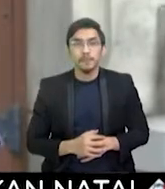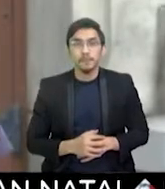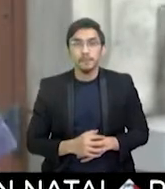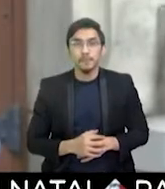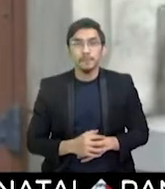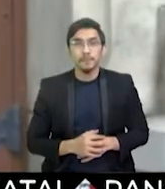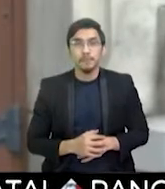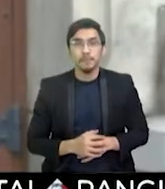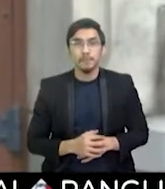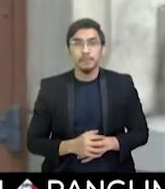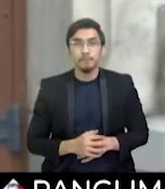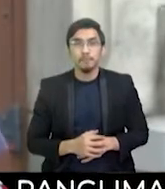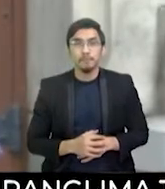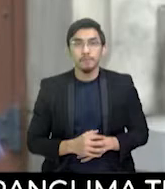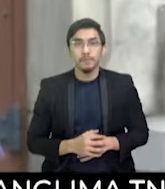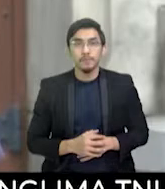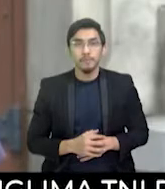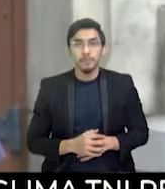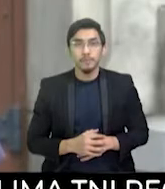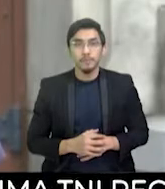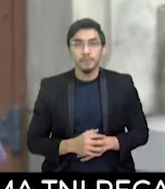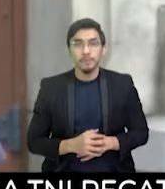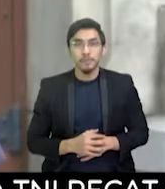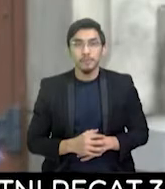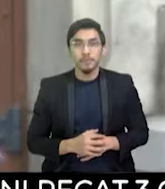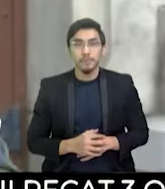Misa Natal dari Jakarta Bayu Pradana Guntur Soekarno distrik Julianti hanya melaporkan